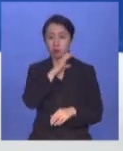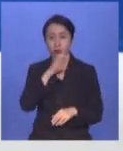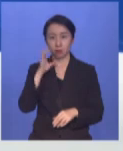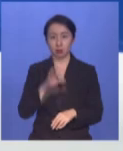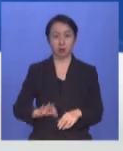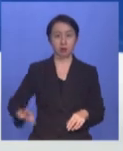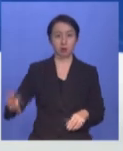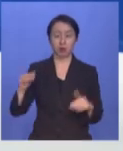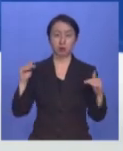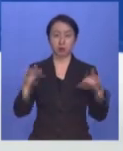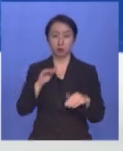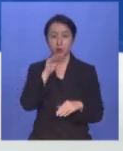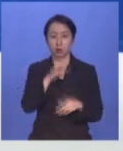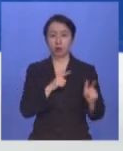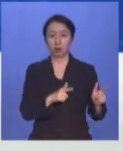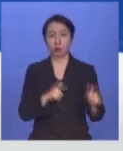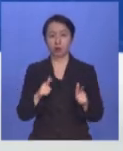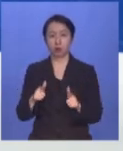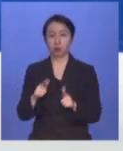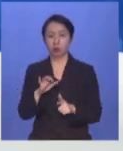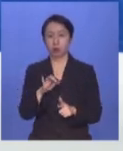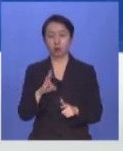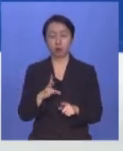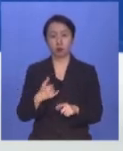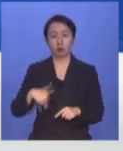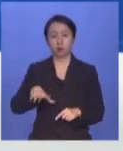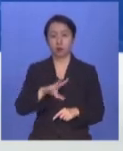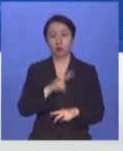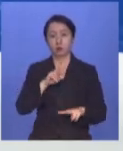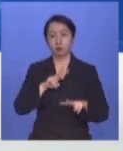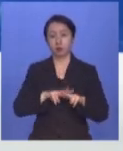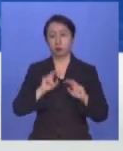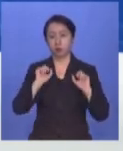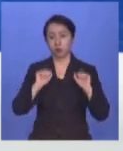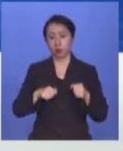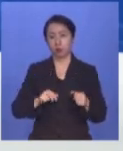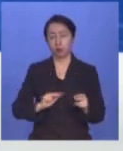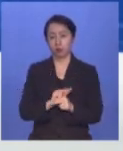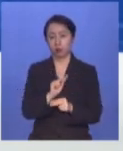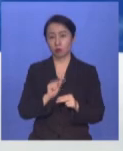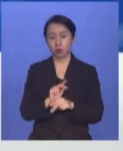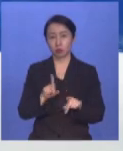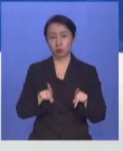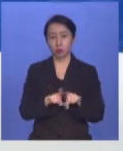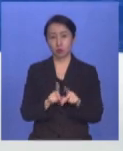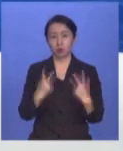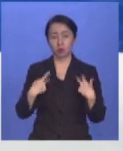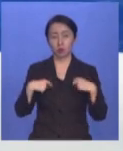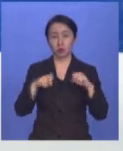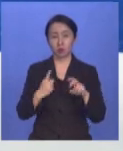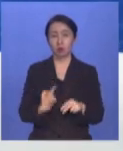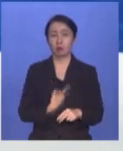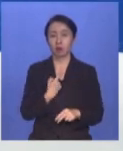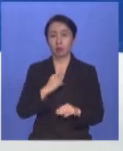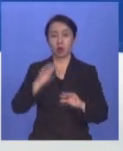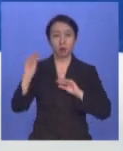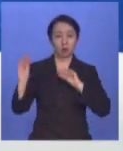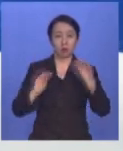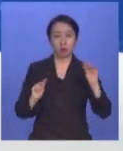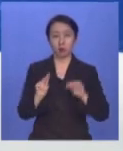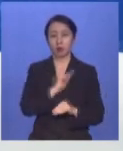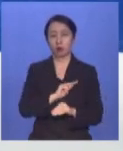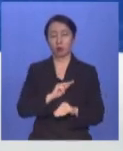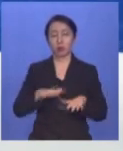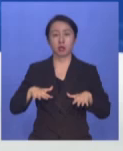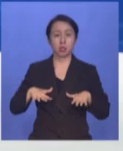и Североказахстанский колледж профессиональной подготовки и сервиса. Всего осужденные могли обучиться по таким специальностям, как мастер